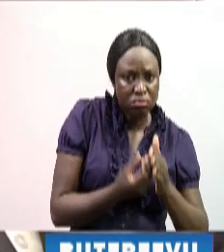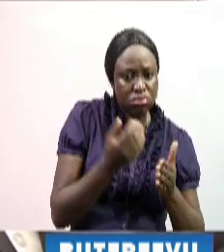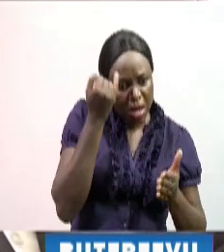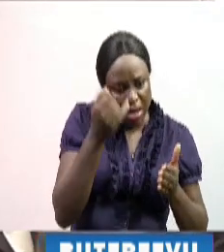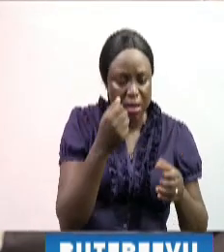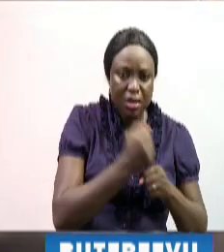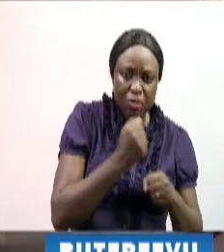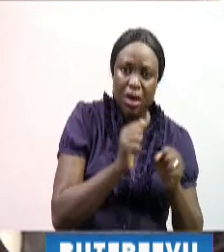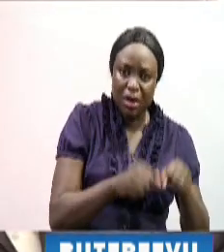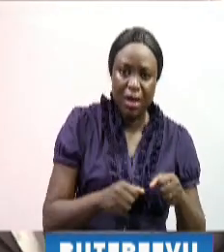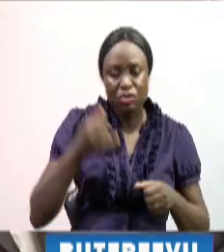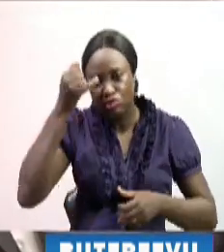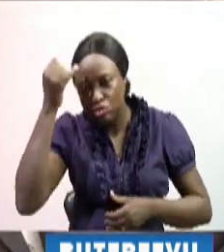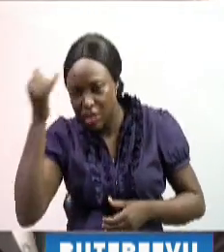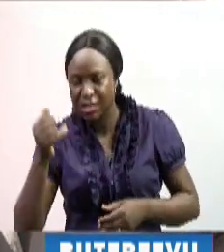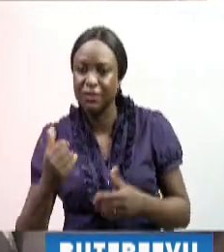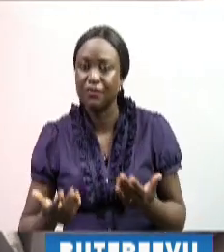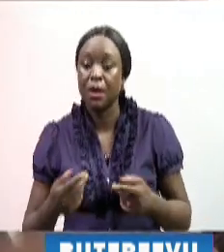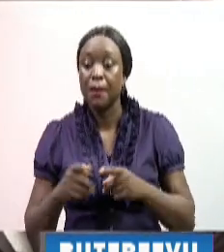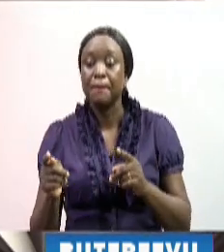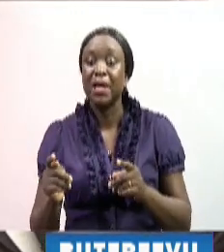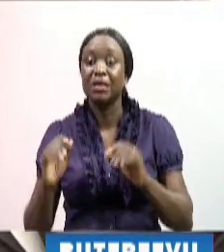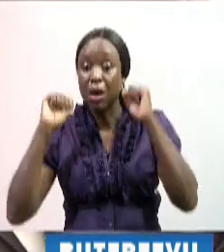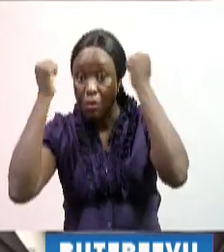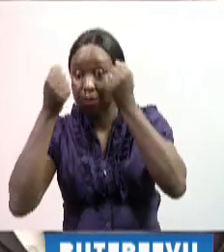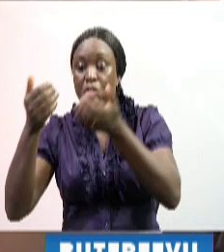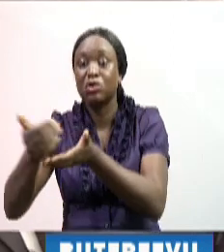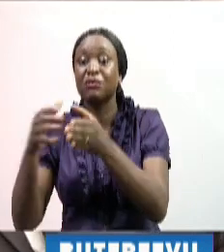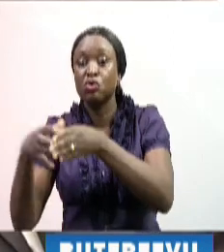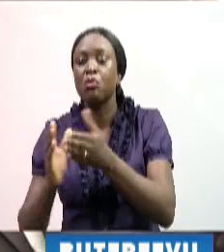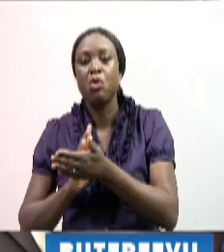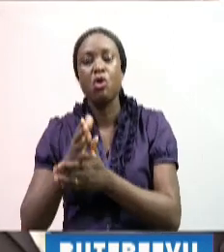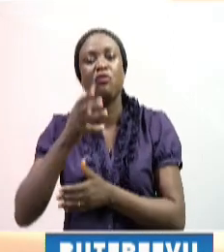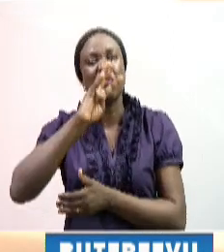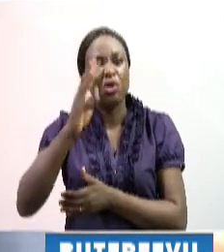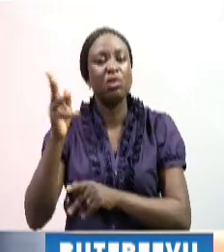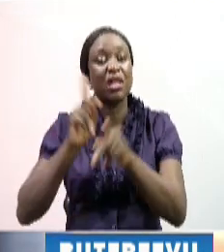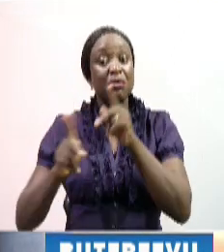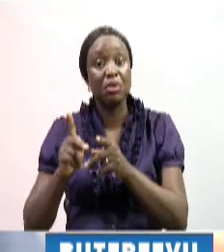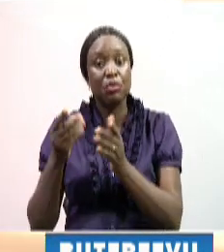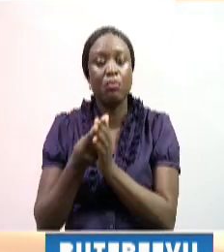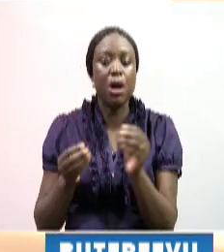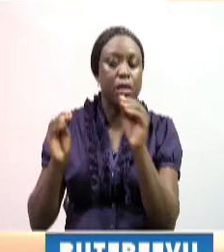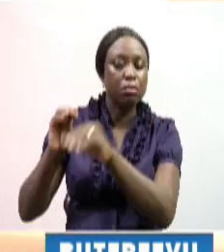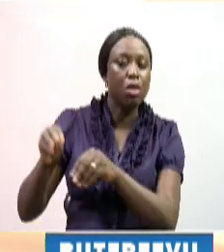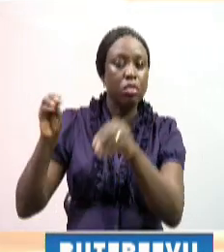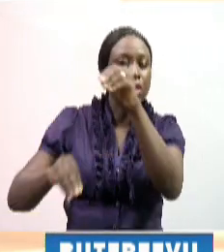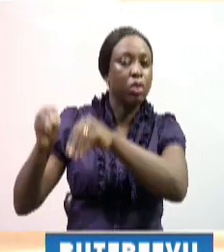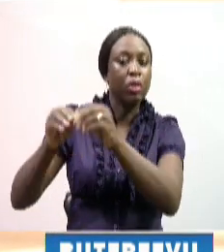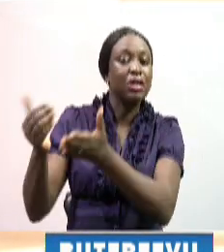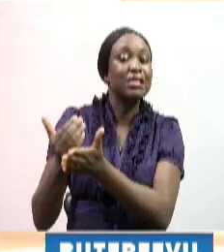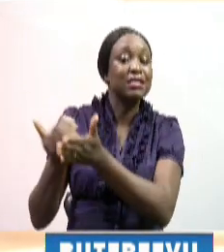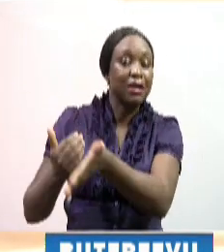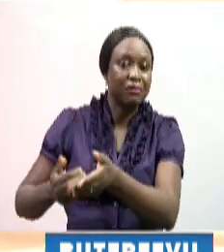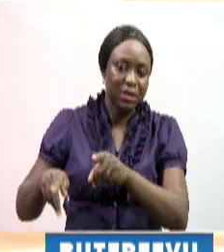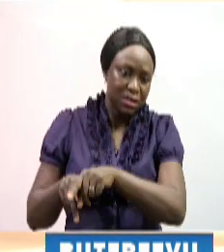awamu n'ebirala kyokkate essuubiryo za Mbogo Sacco kati erina abantu abasoba mu 14 abatereka nayo ensimbi kyokka nga n'ebibiina